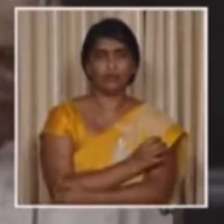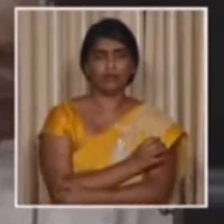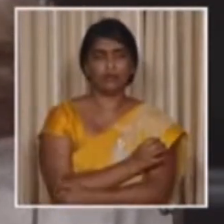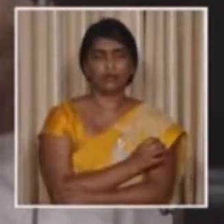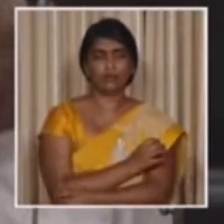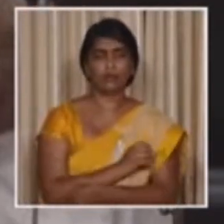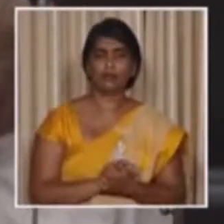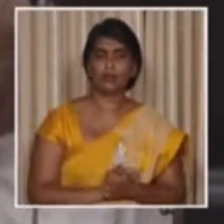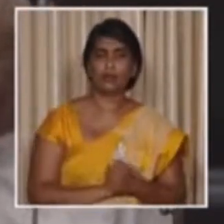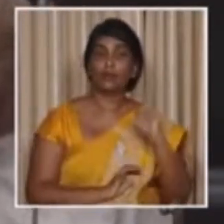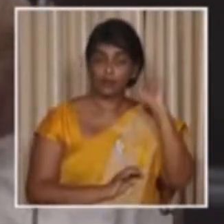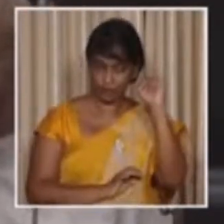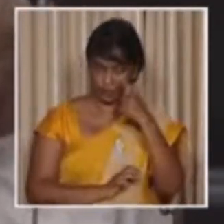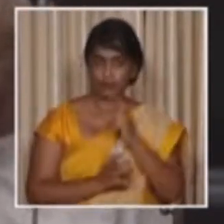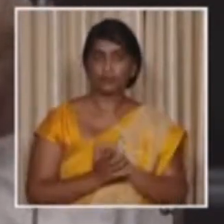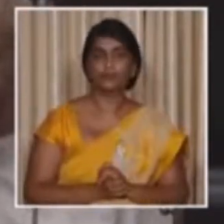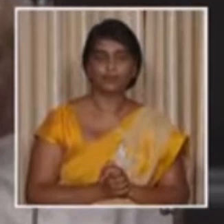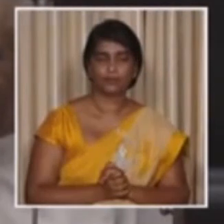කියන්නම්. පළමුවෙන්ම